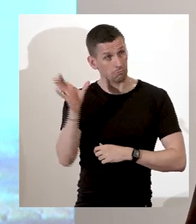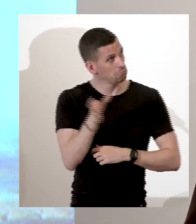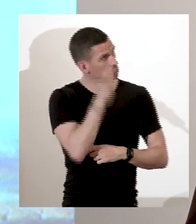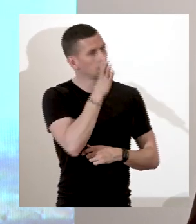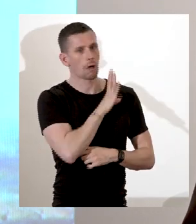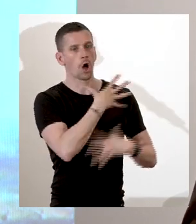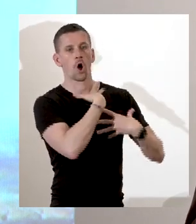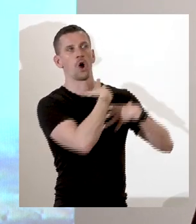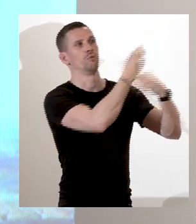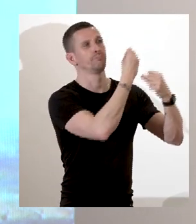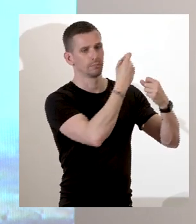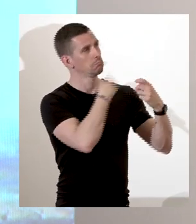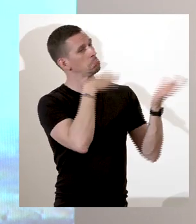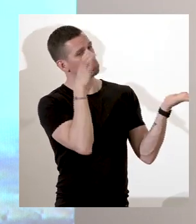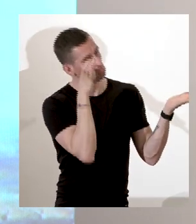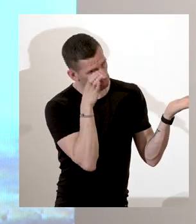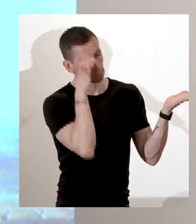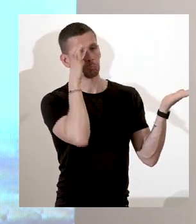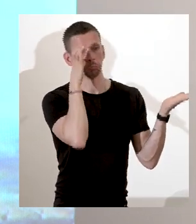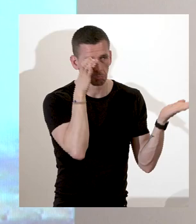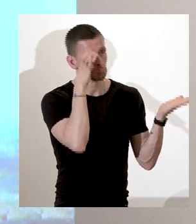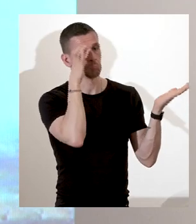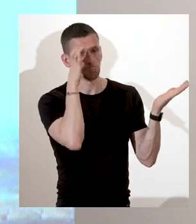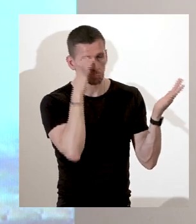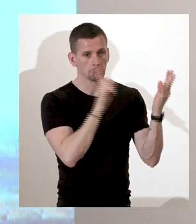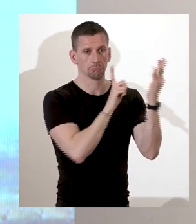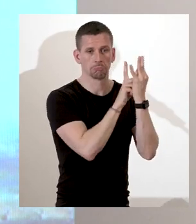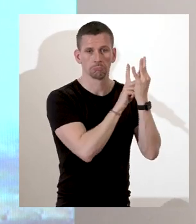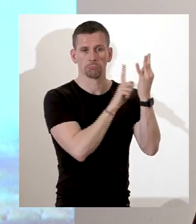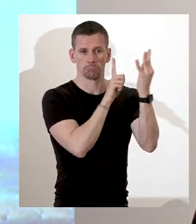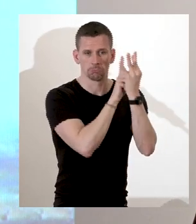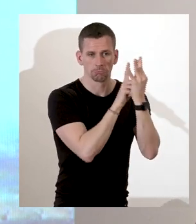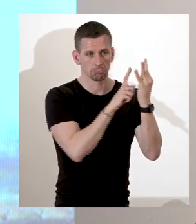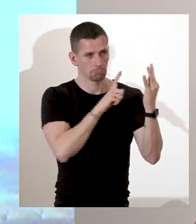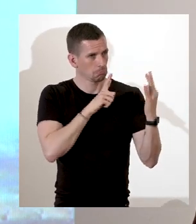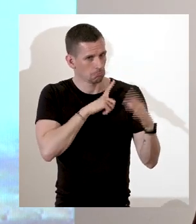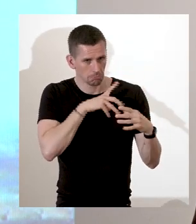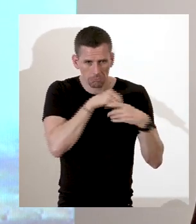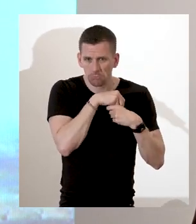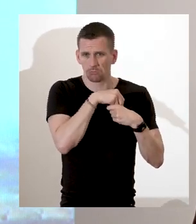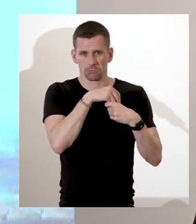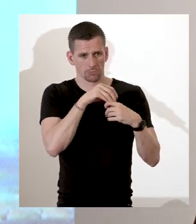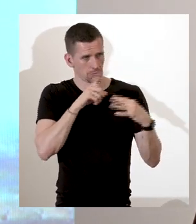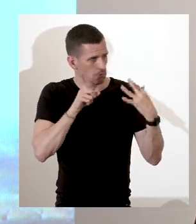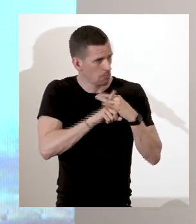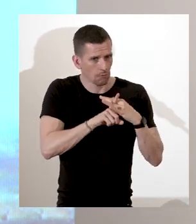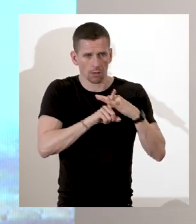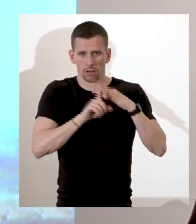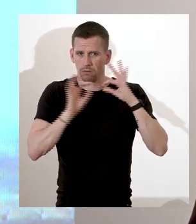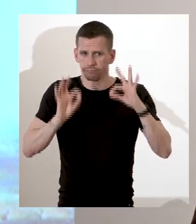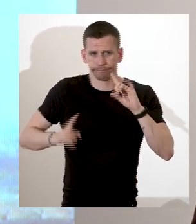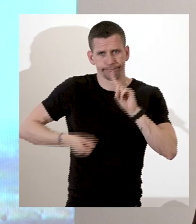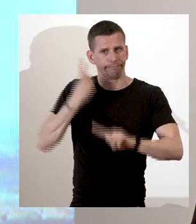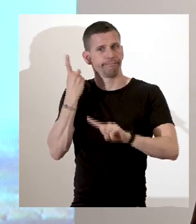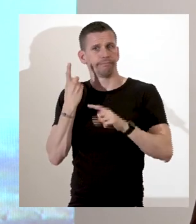entraient. En 1852, donc, le corps des Mamelouks est en crise. L'esclavage a été officiellement aboli 6 ans plus